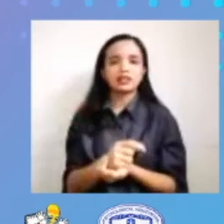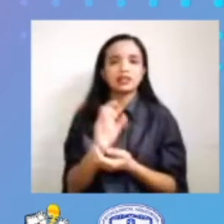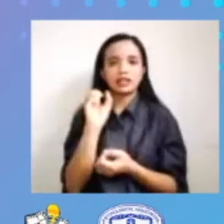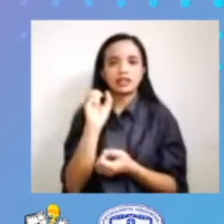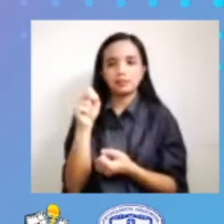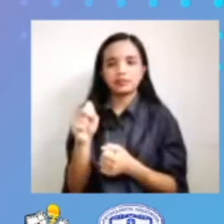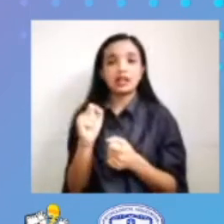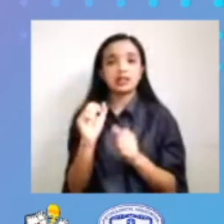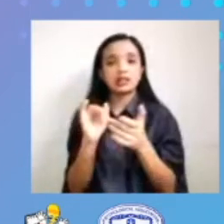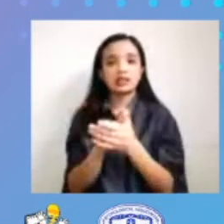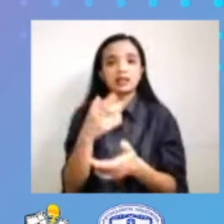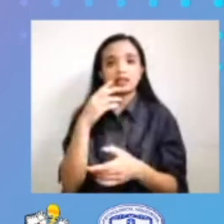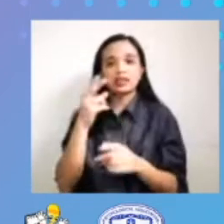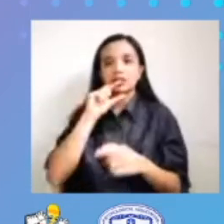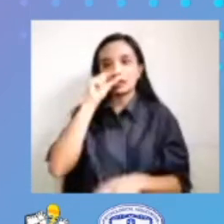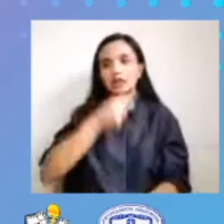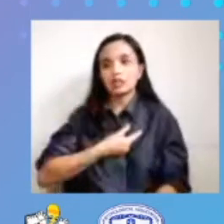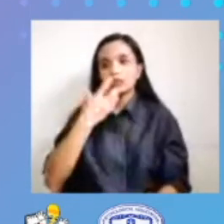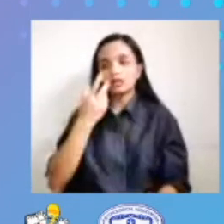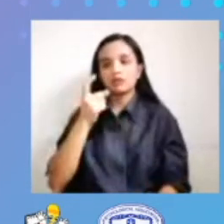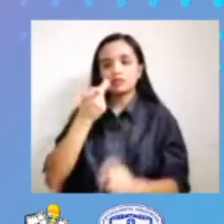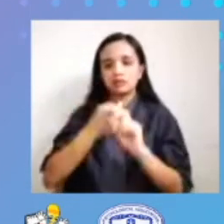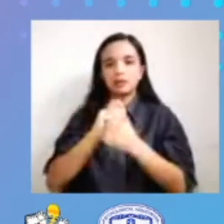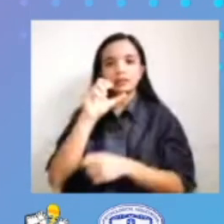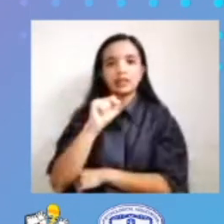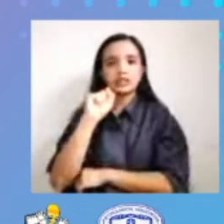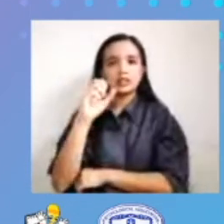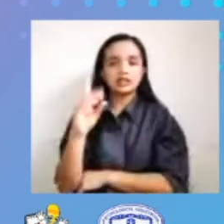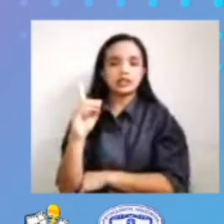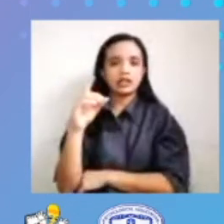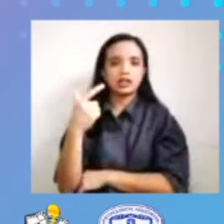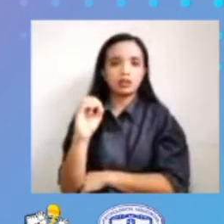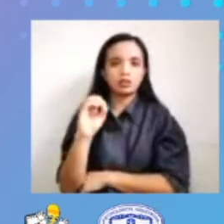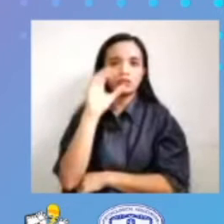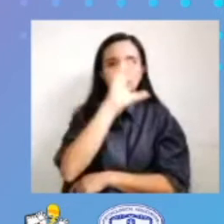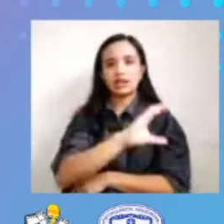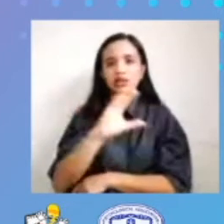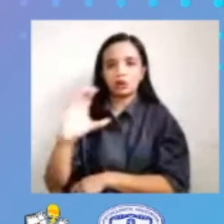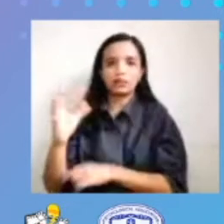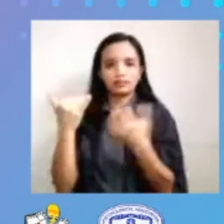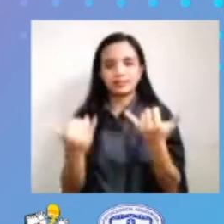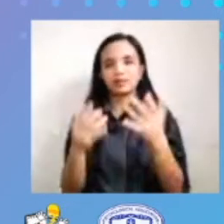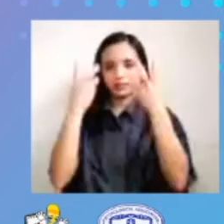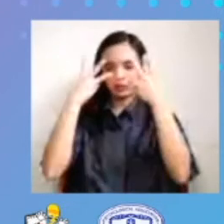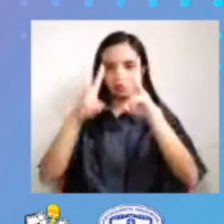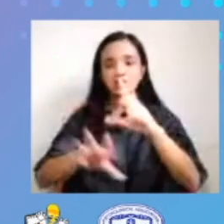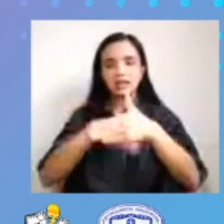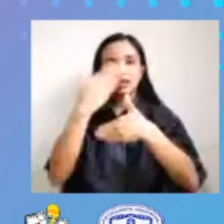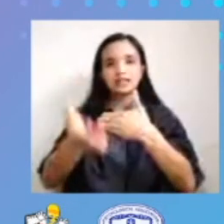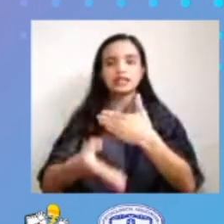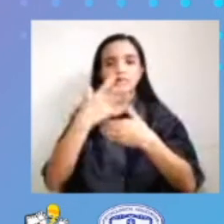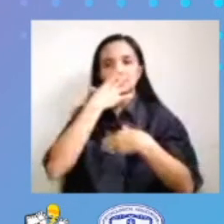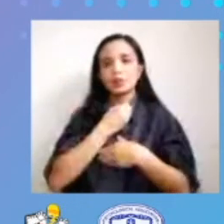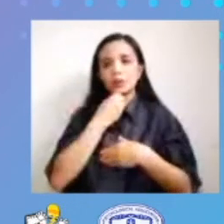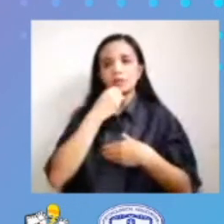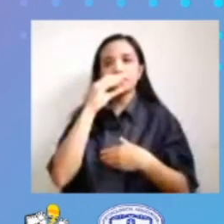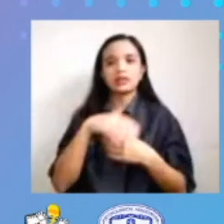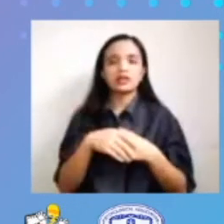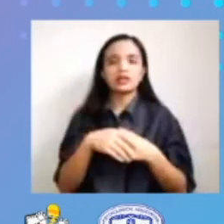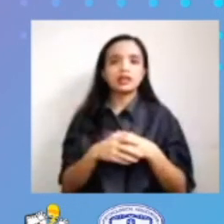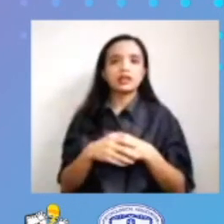life. I agree on that, ma'am. And of course, syempre, yung physical wellness talaga kahit nasa bahay,